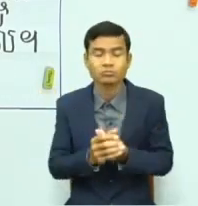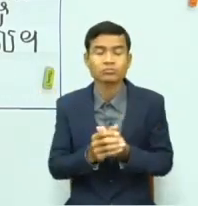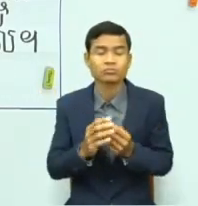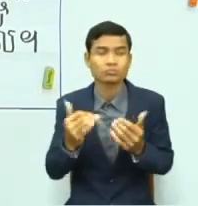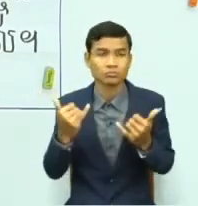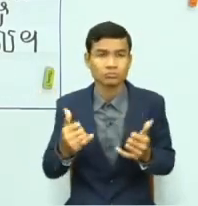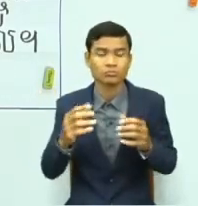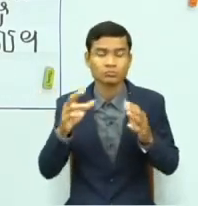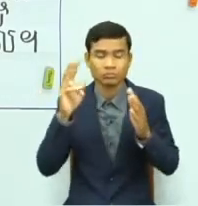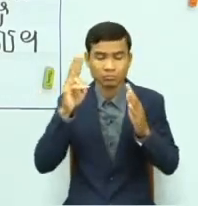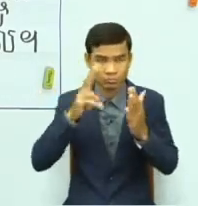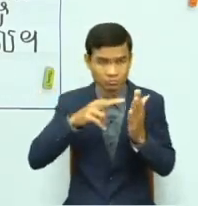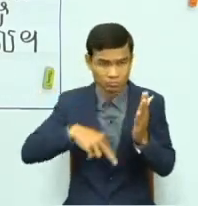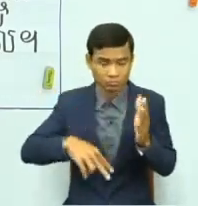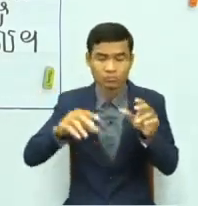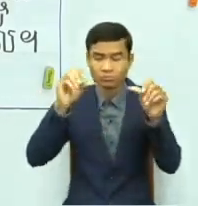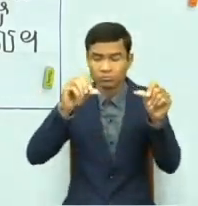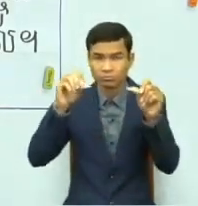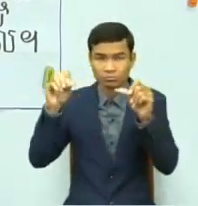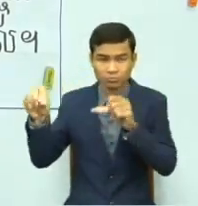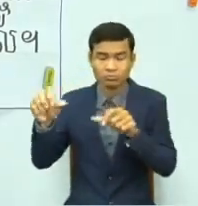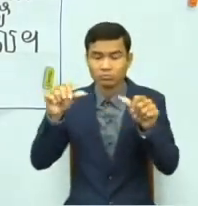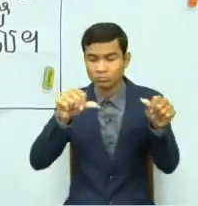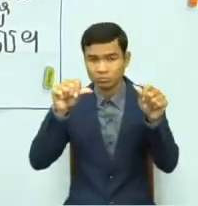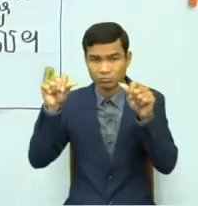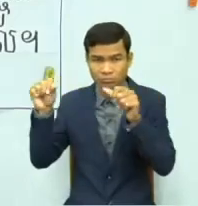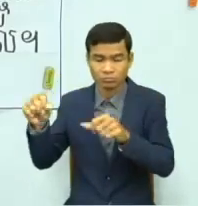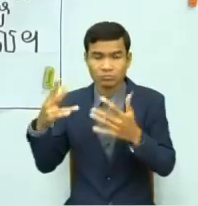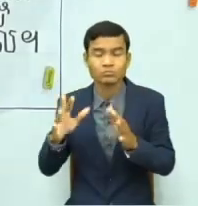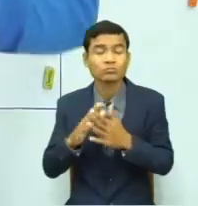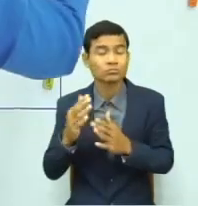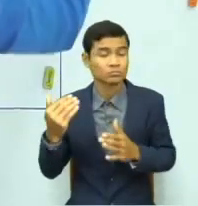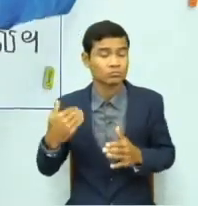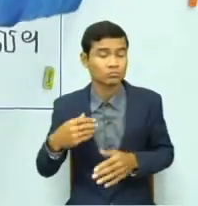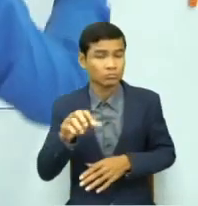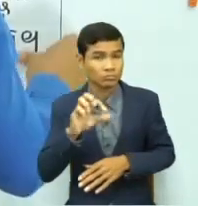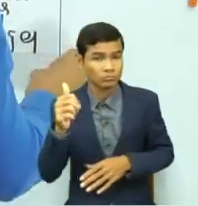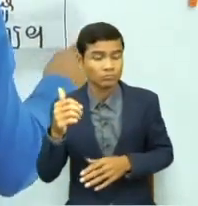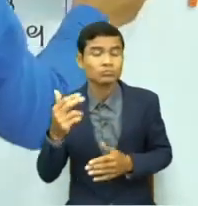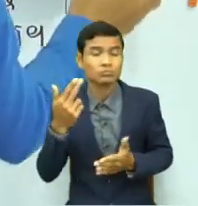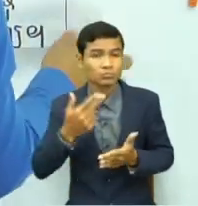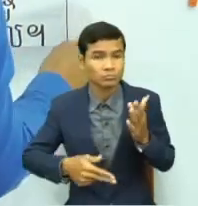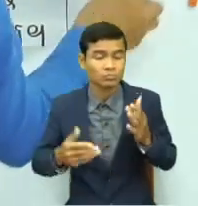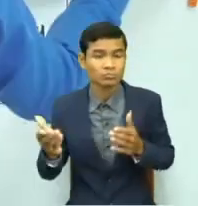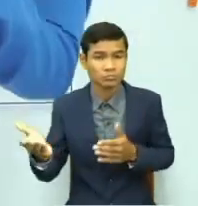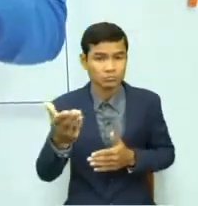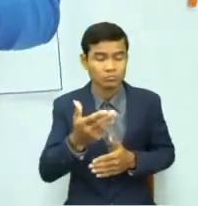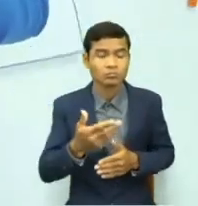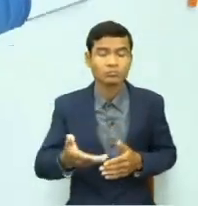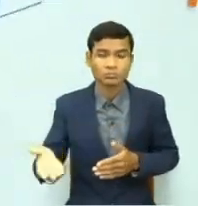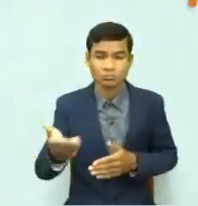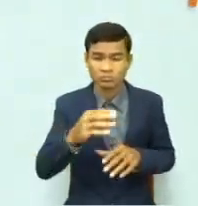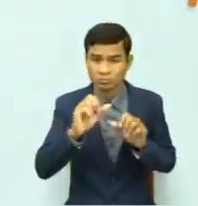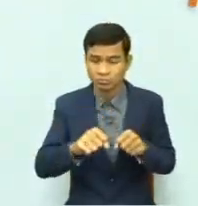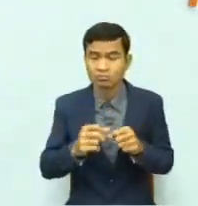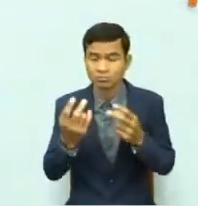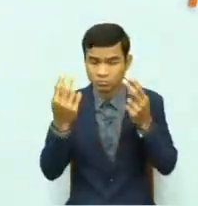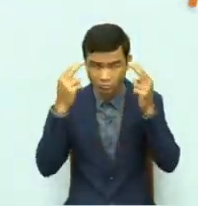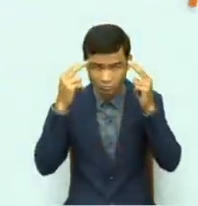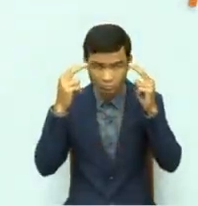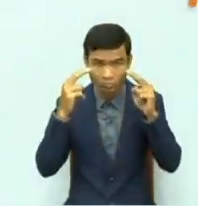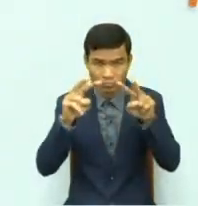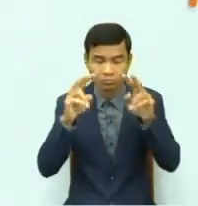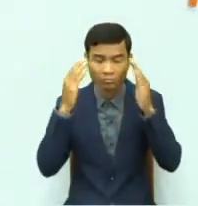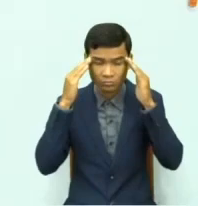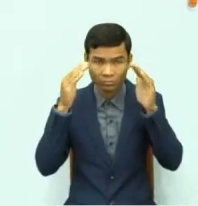ạ tạo bọt này chánh. Hai con chàm tam đàm tiết. Ta này kru nâng miên ở vấy xâm rạp con. Chà chẳng con tam đàm thằng ạc